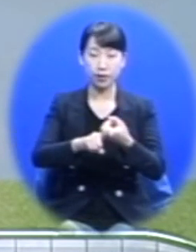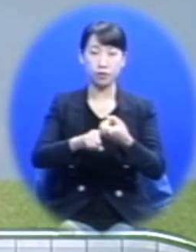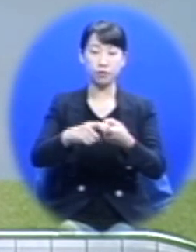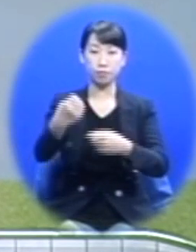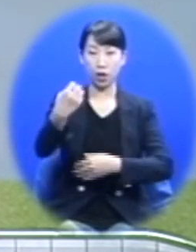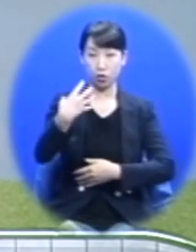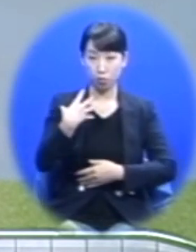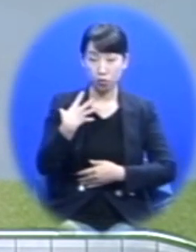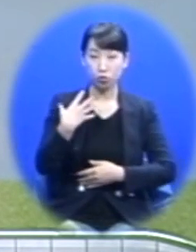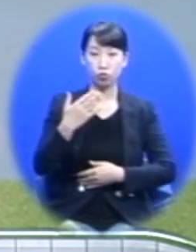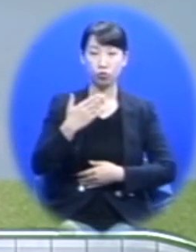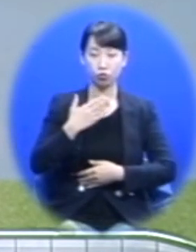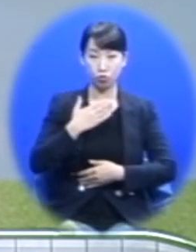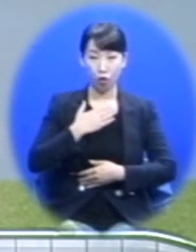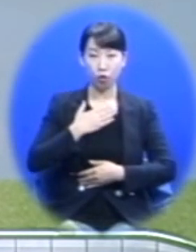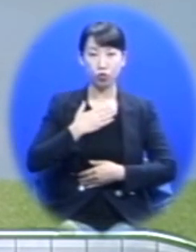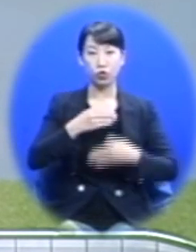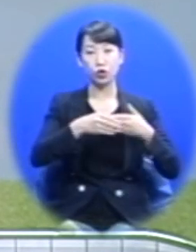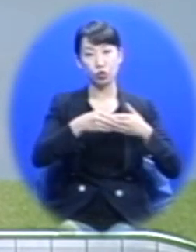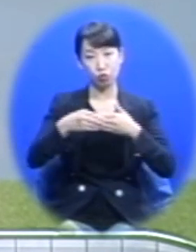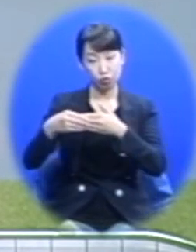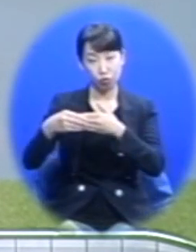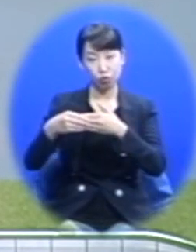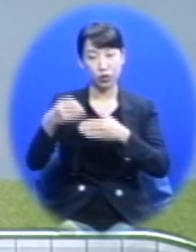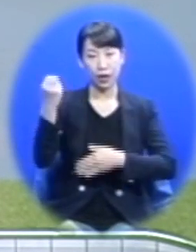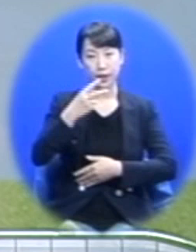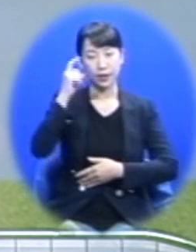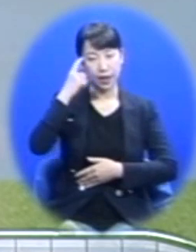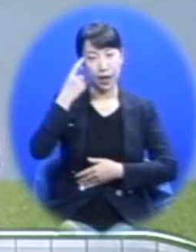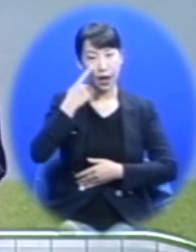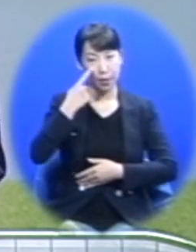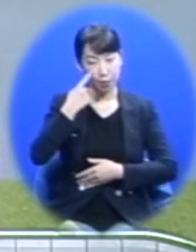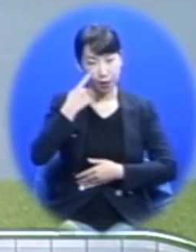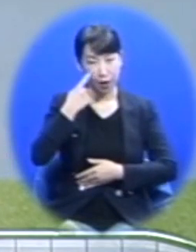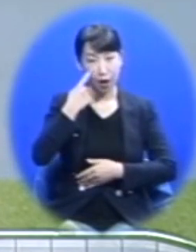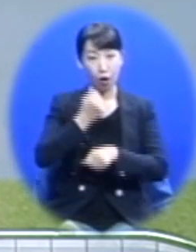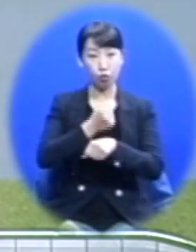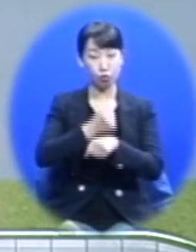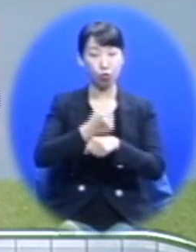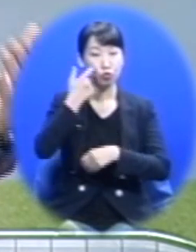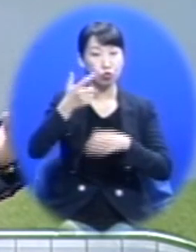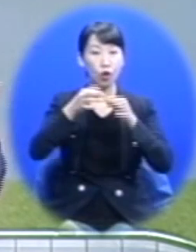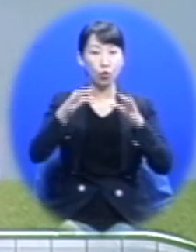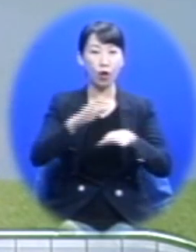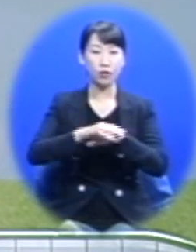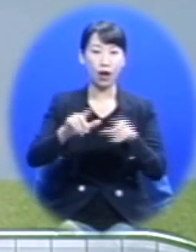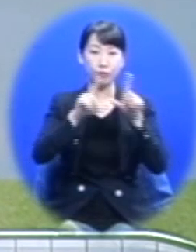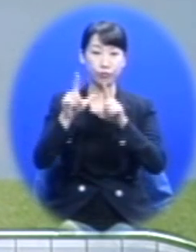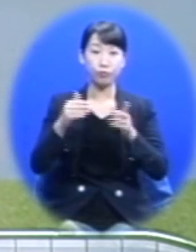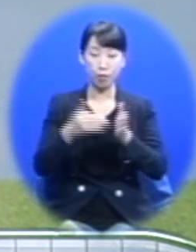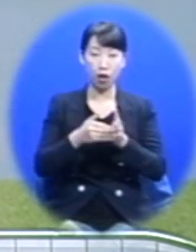일에 대해서 저를 다루시고 그리고 그것을 점검하게 하시고 그렇게 6개월을 보냈습니다. 제가 설교하던